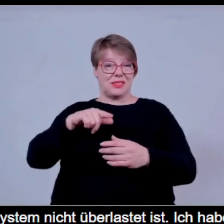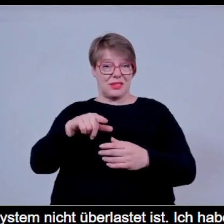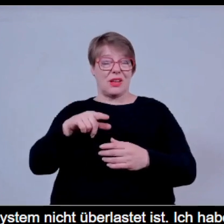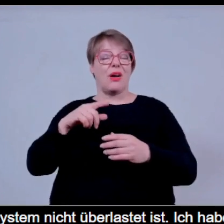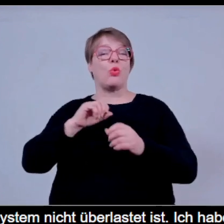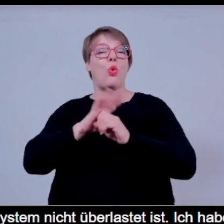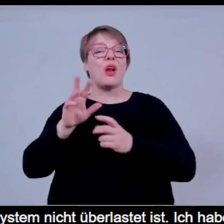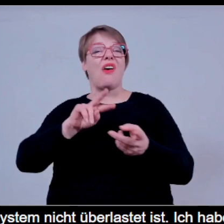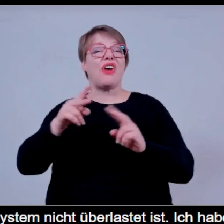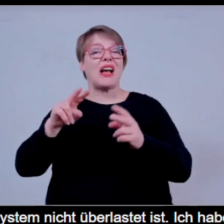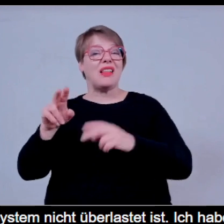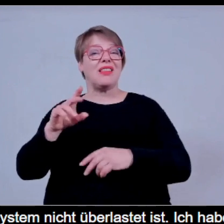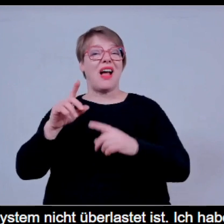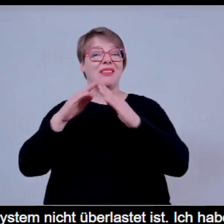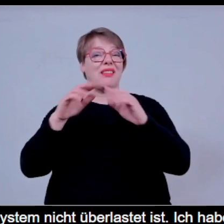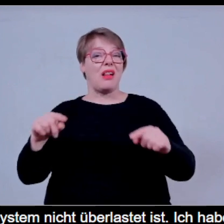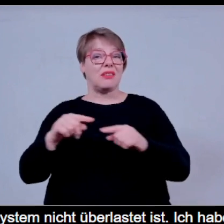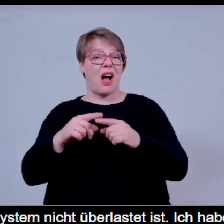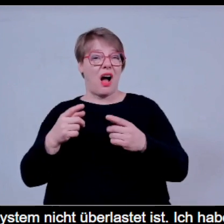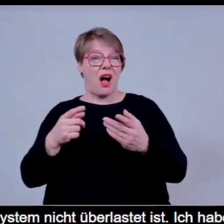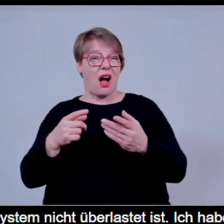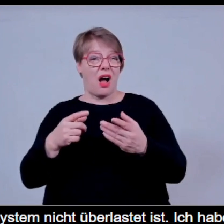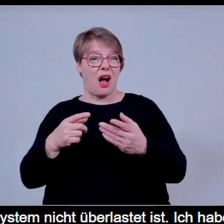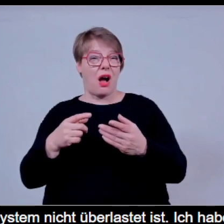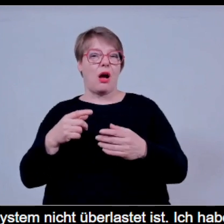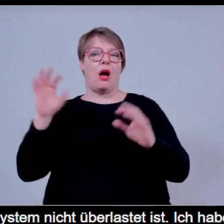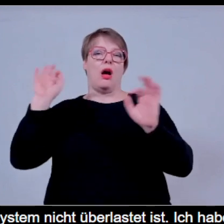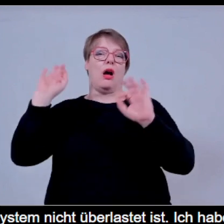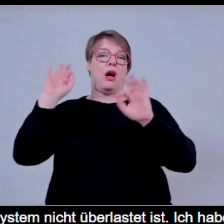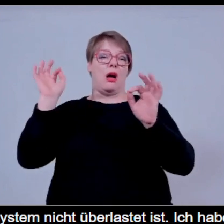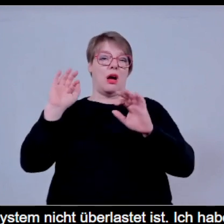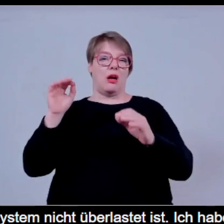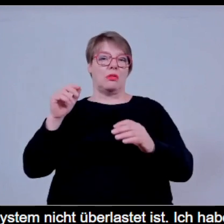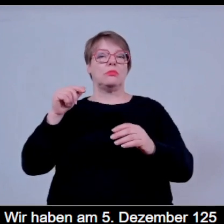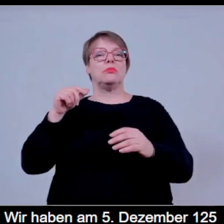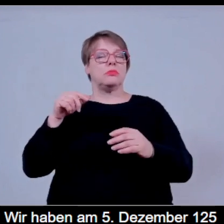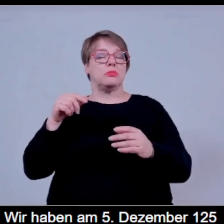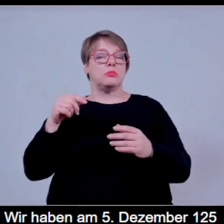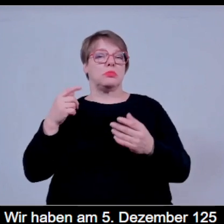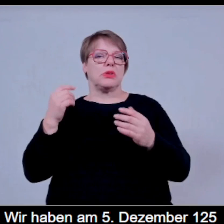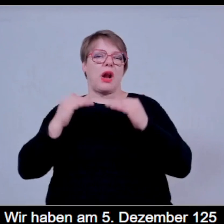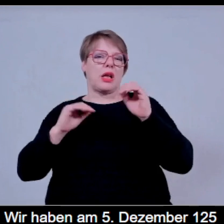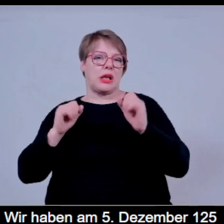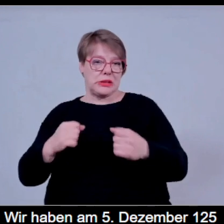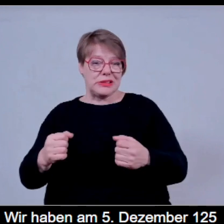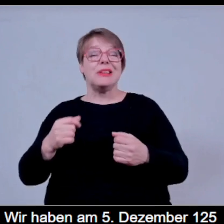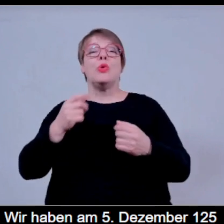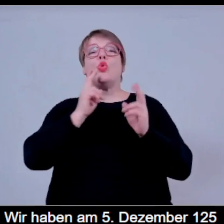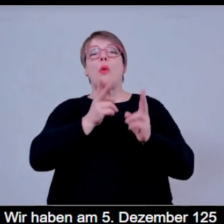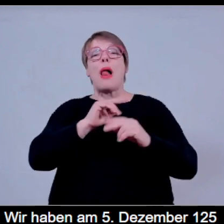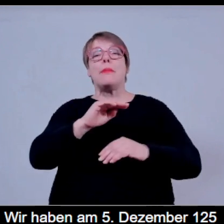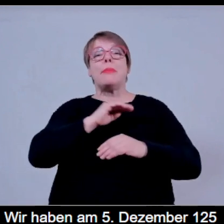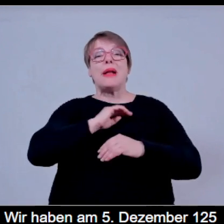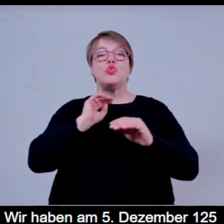und keiner muss, verstehen Sie, ich habe Ihnen ja versucht deutlich zu machen, wir werden bei einer Empfehlung für die Maske bleiben. Ich glaube auch, dass